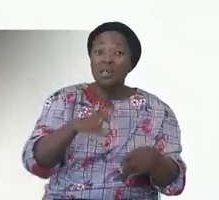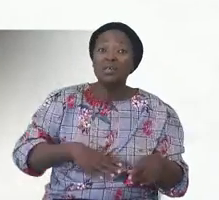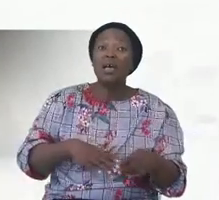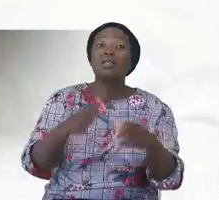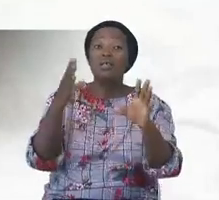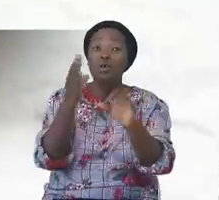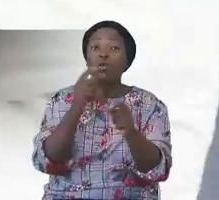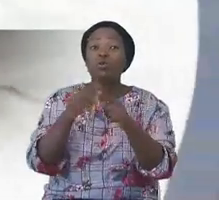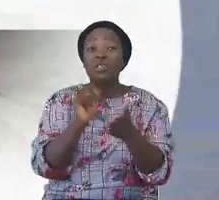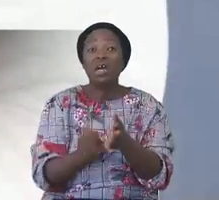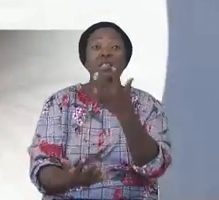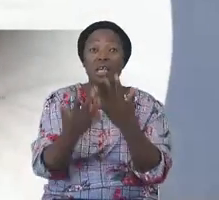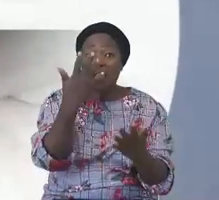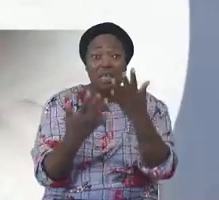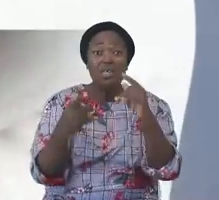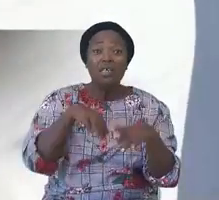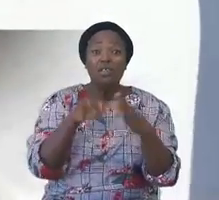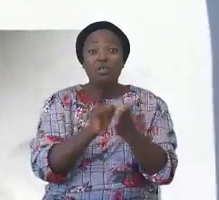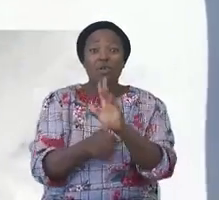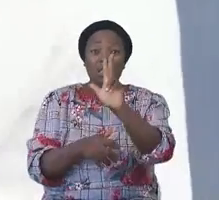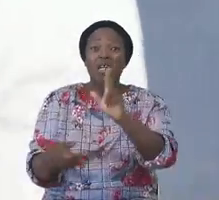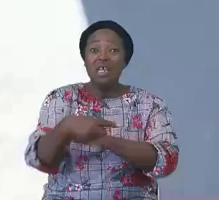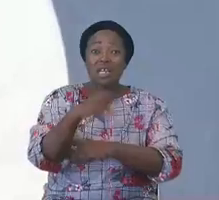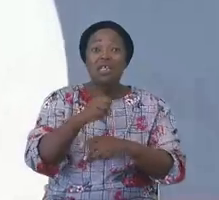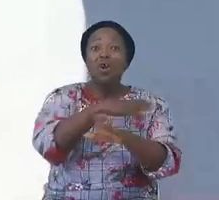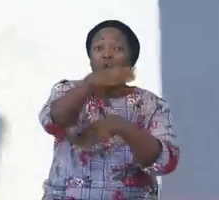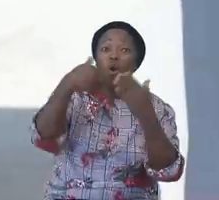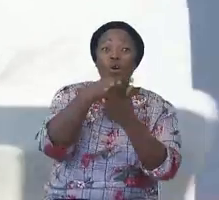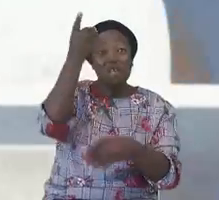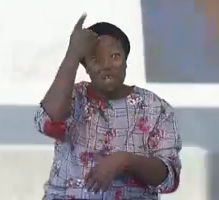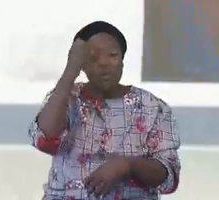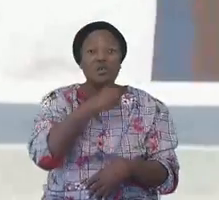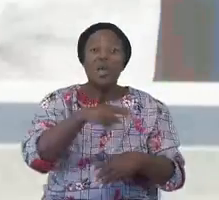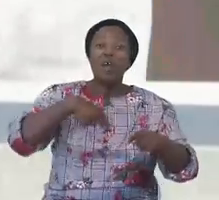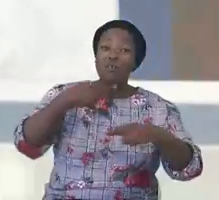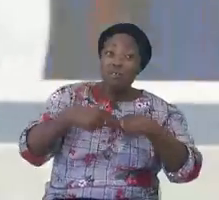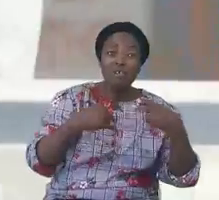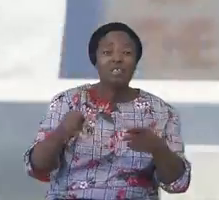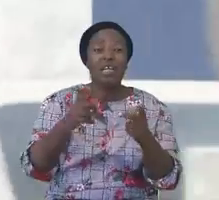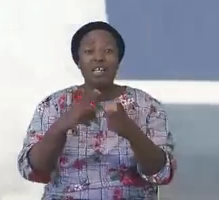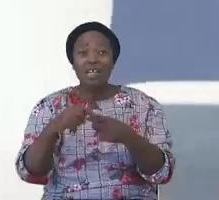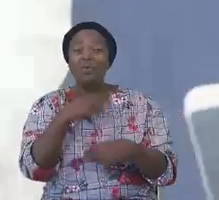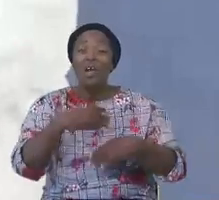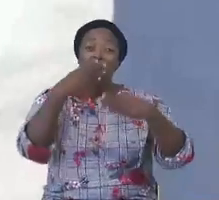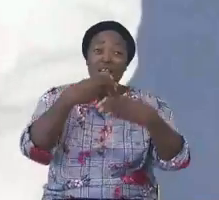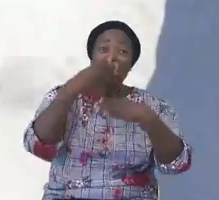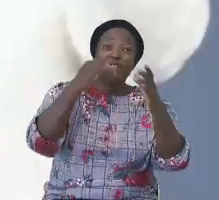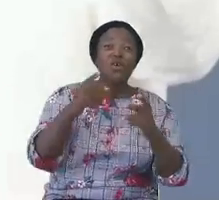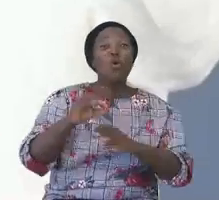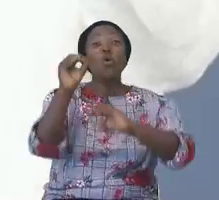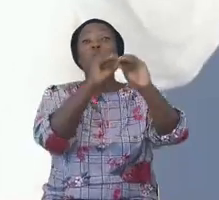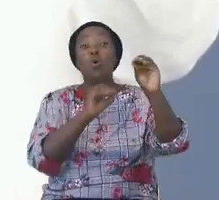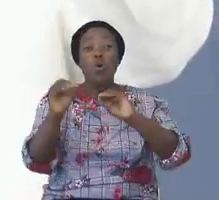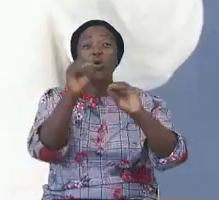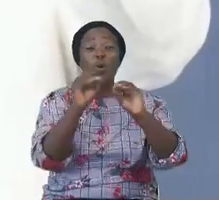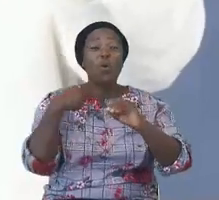lutté avec ses démons. Il a dit, oh, ils disent que quand Christ est allé en enfer, oh, pendant 3 jours,